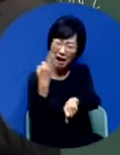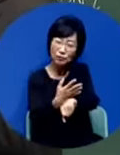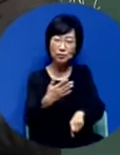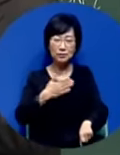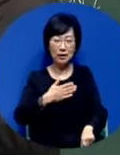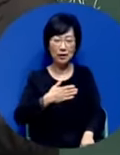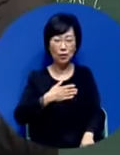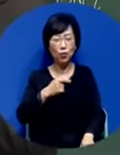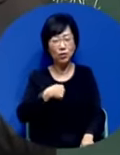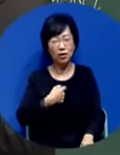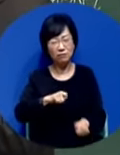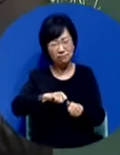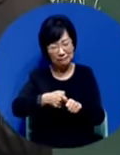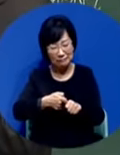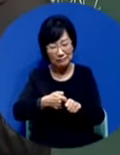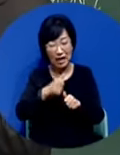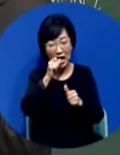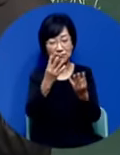거기서 이 사람을 만난 거예요.